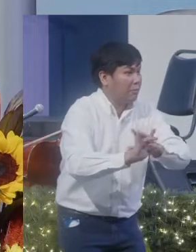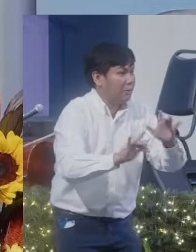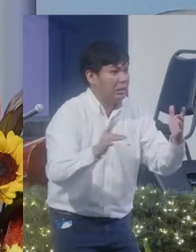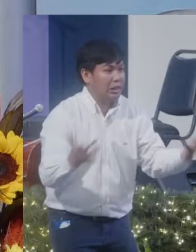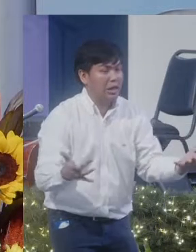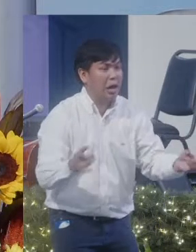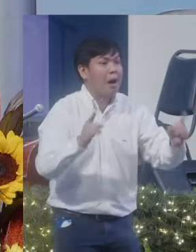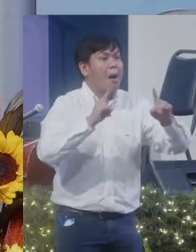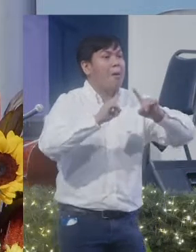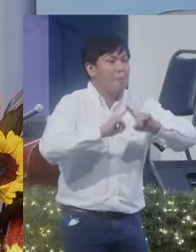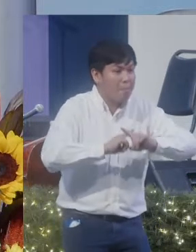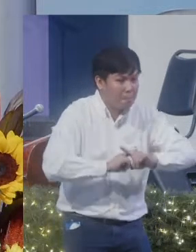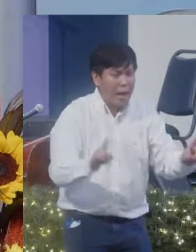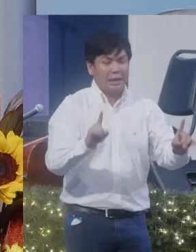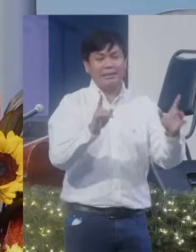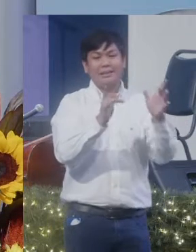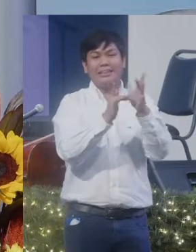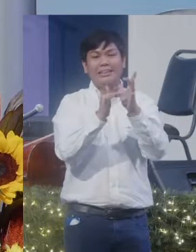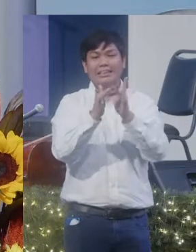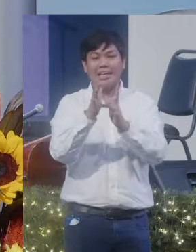makakagawa.